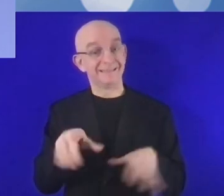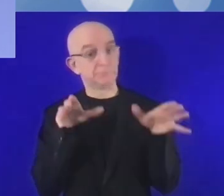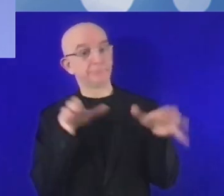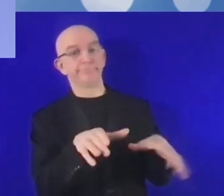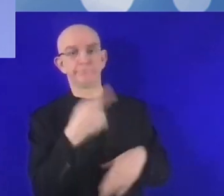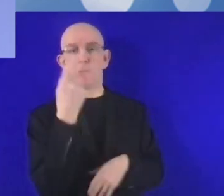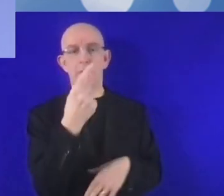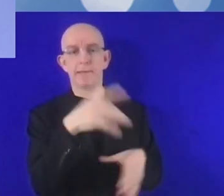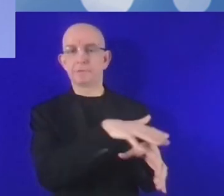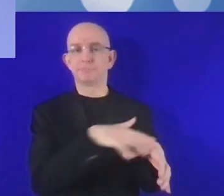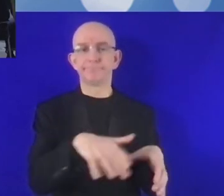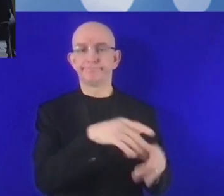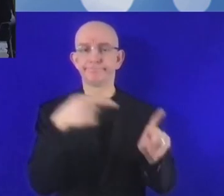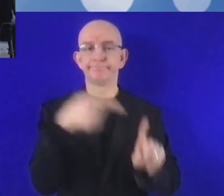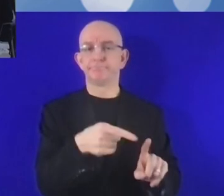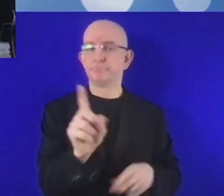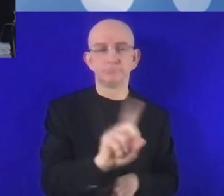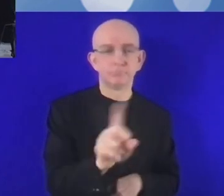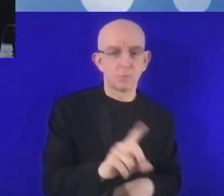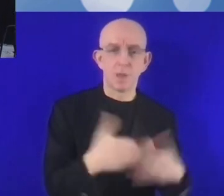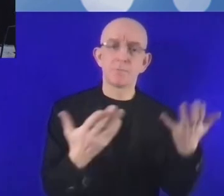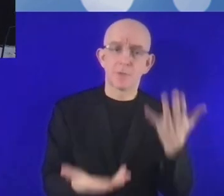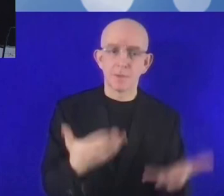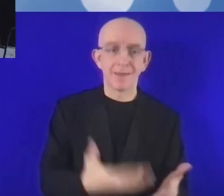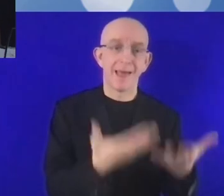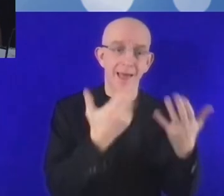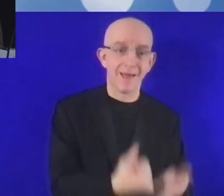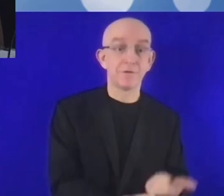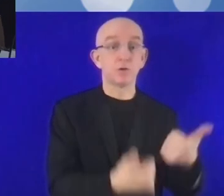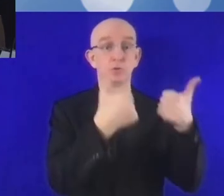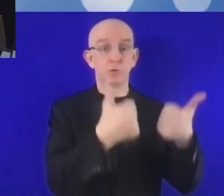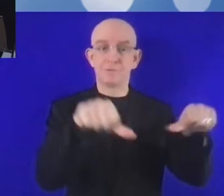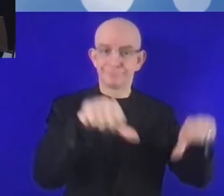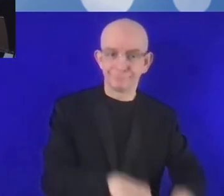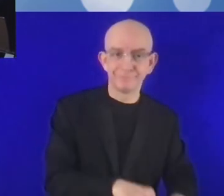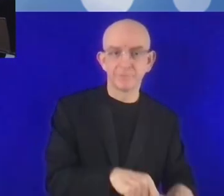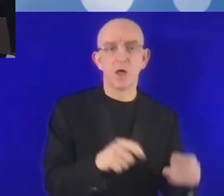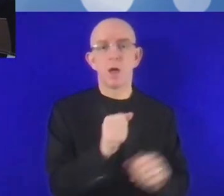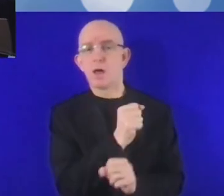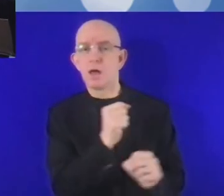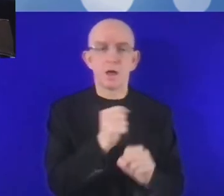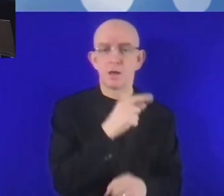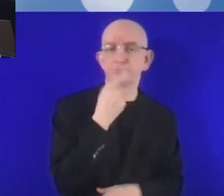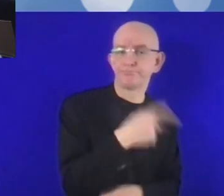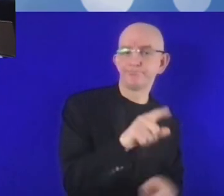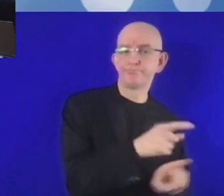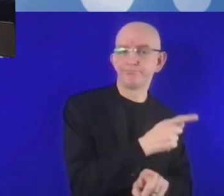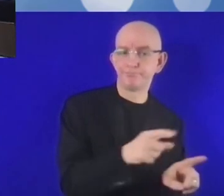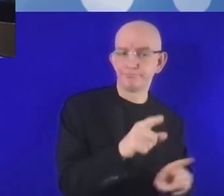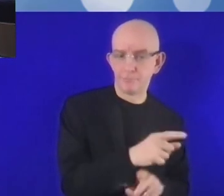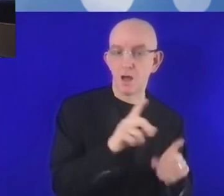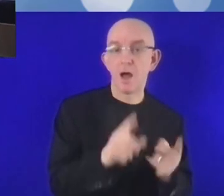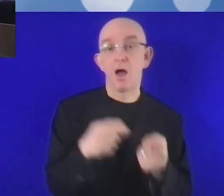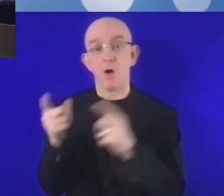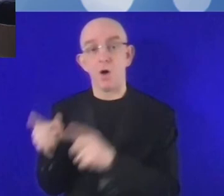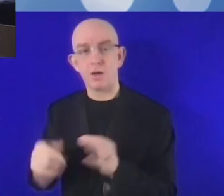замечательные поп-произведения и могут быть плохого качества произведения классической музыки. Но, как я